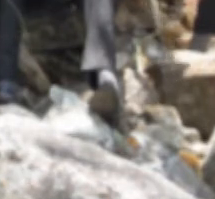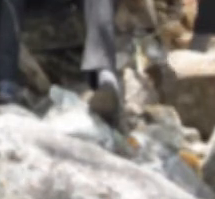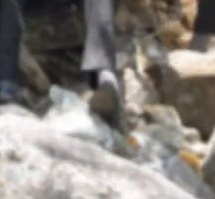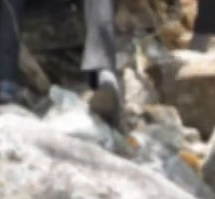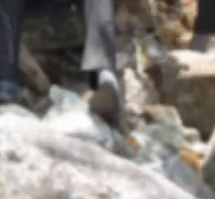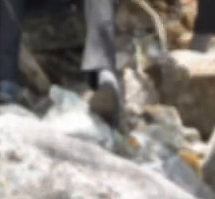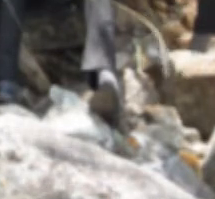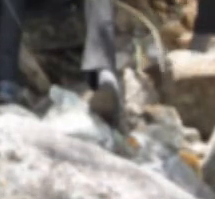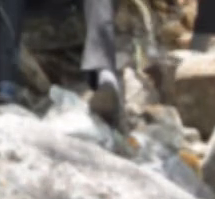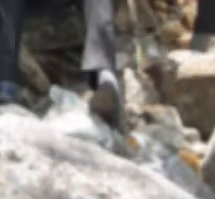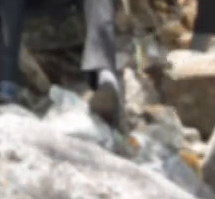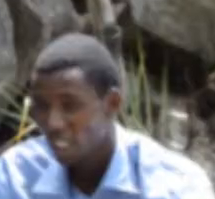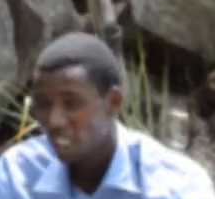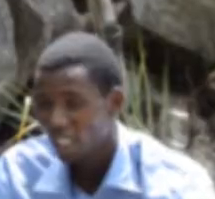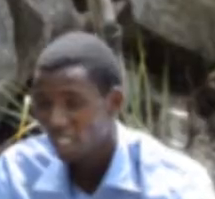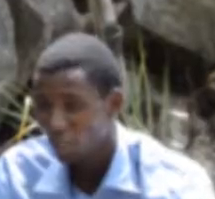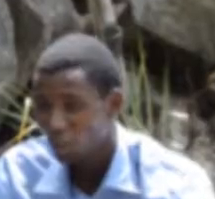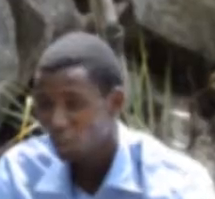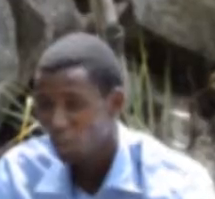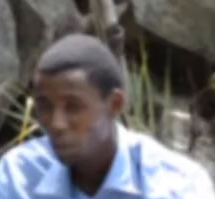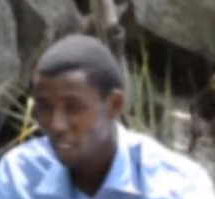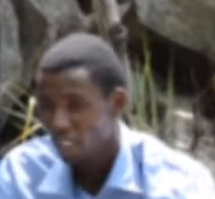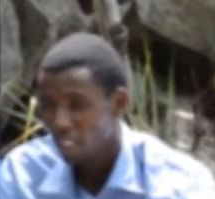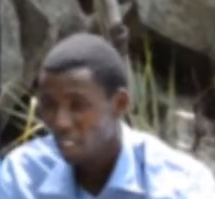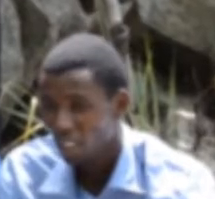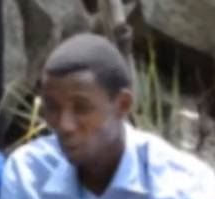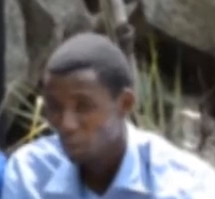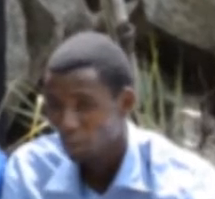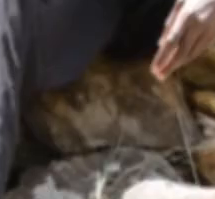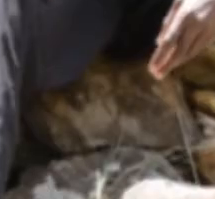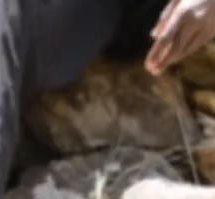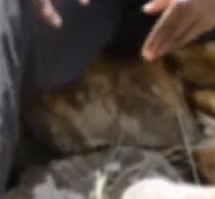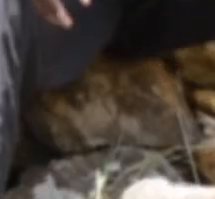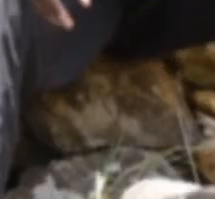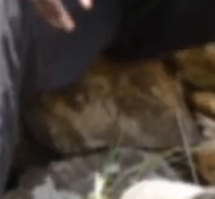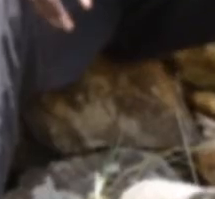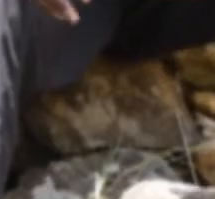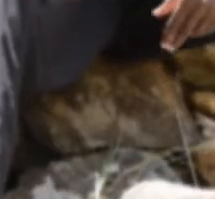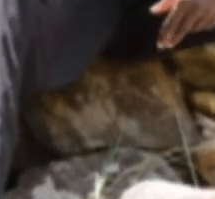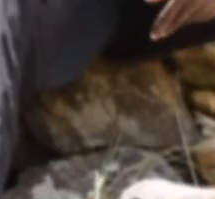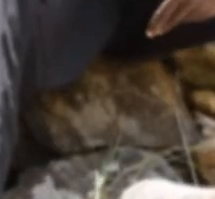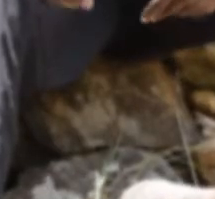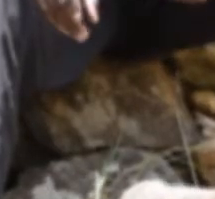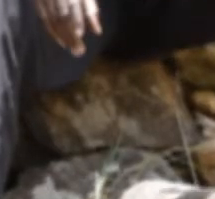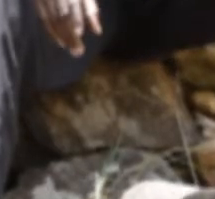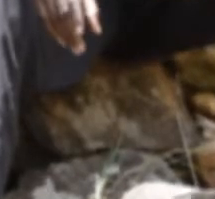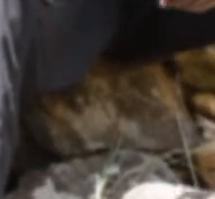Tino enda kumusha, kumusha, kumusha. Tino enda